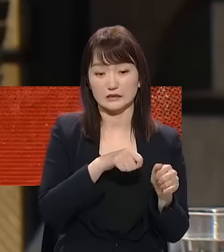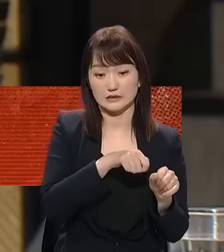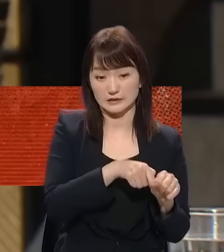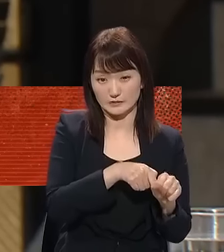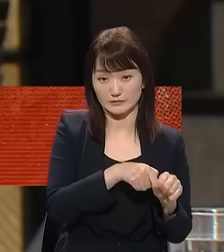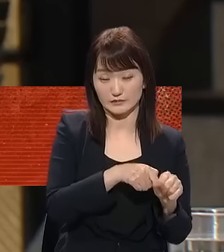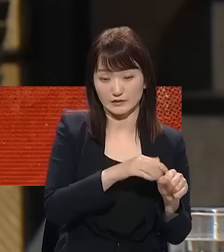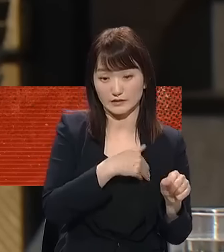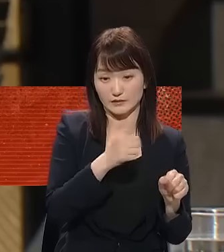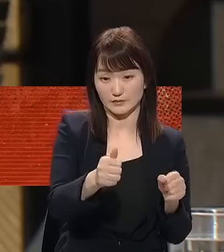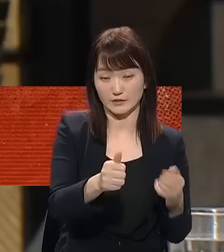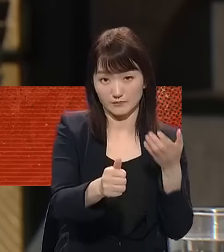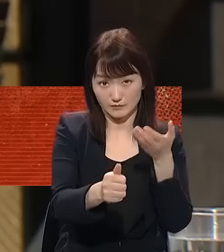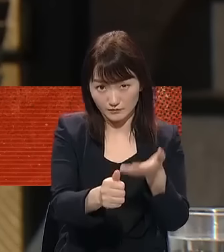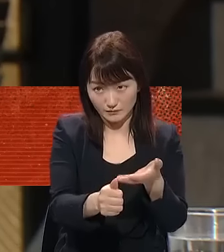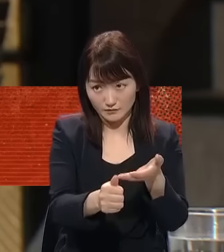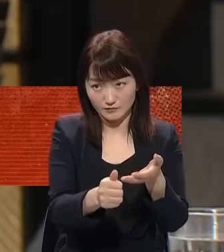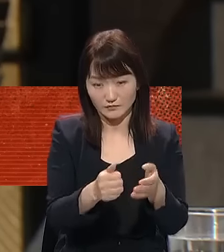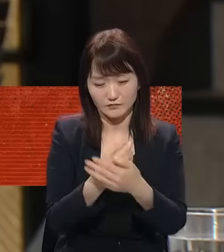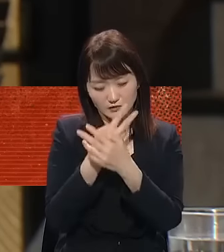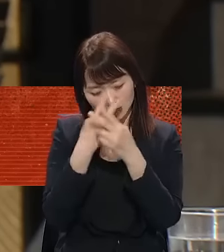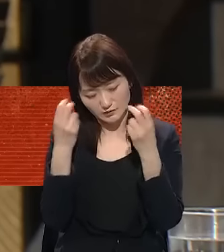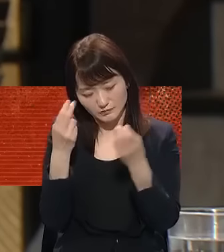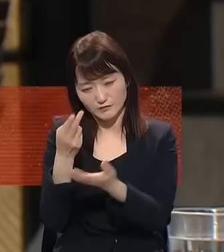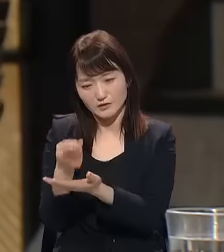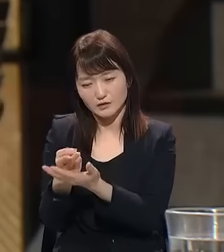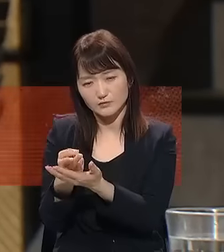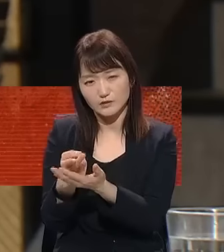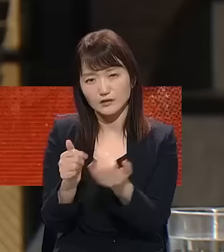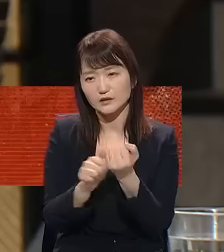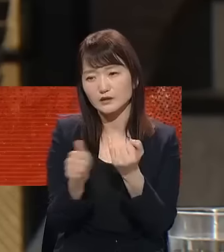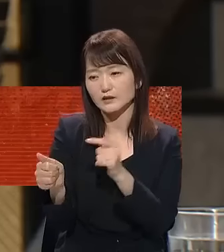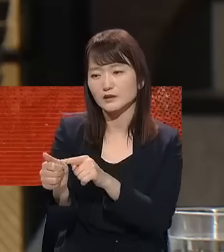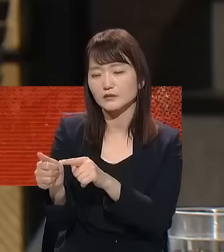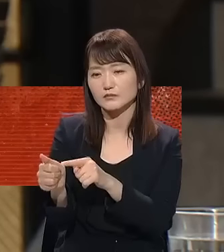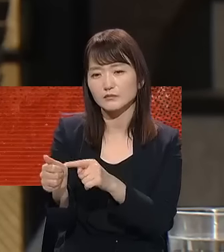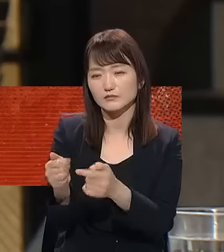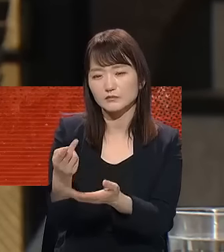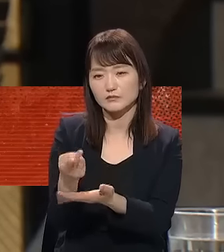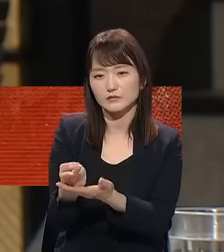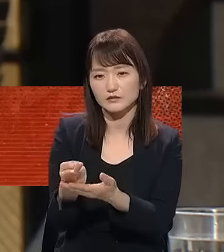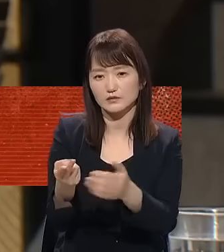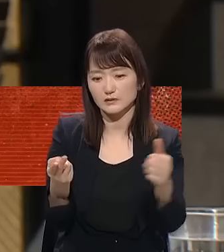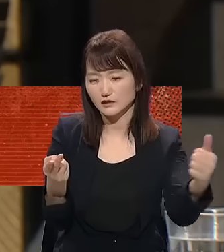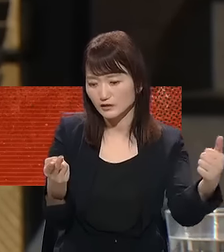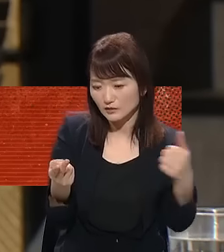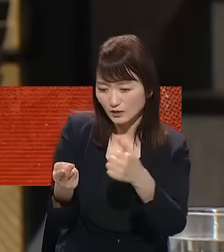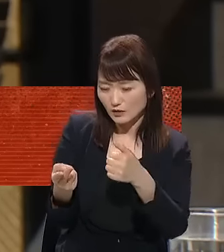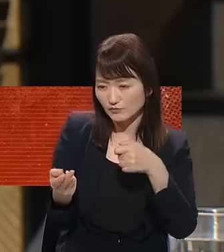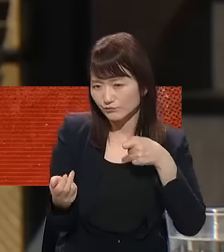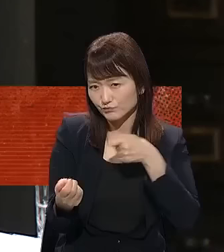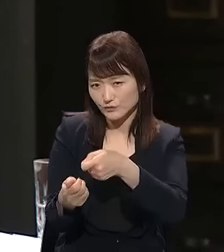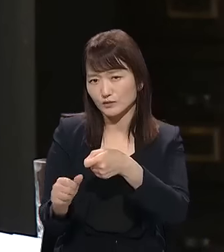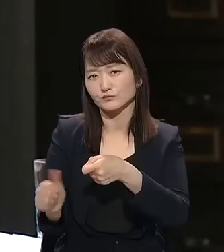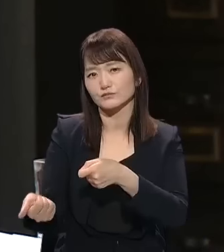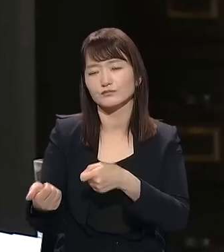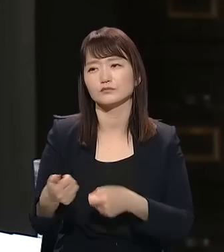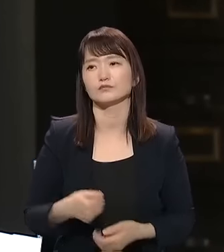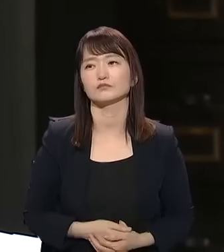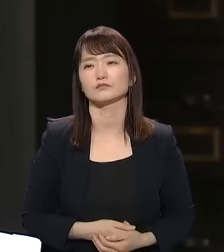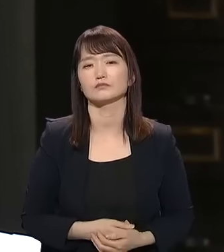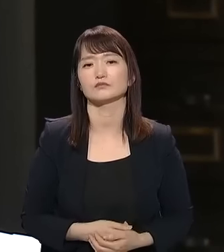내연남에게 주고 잠자고 있는 그 남편을 남이 들어와서 사를 한 것이죠 자 그런데 박님 그